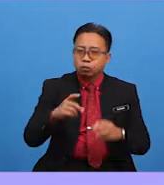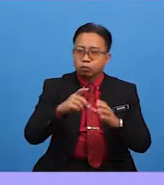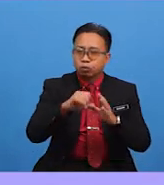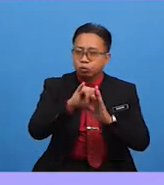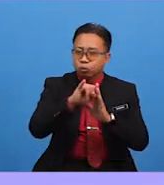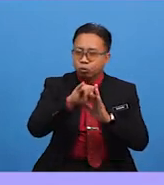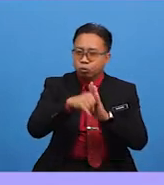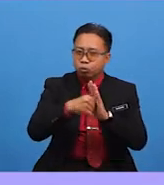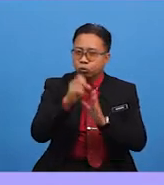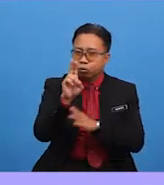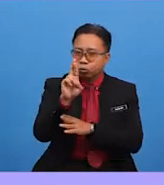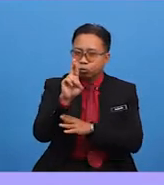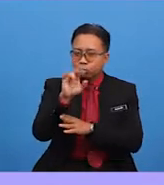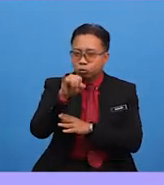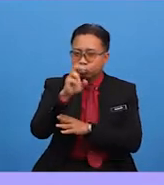Juruterbang.